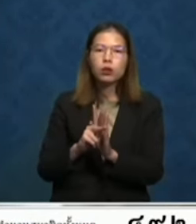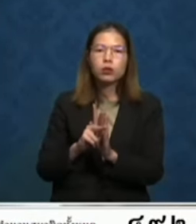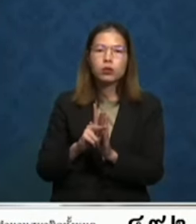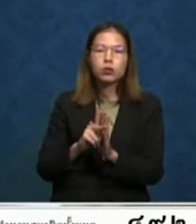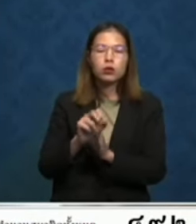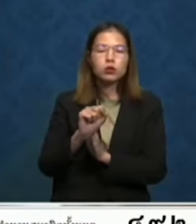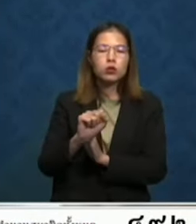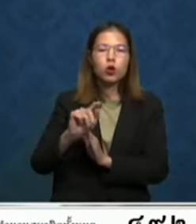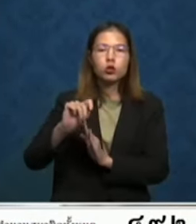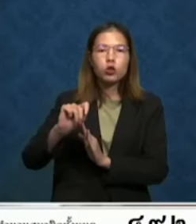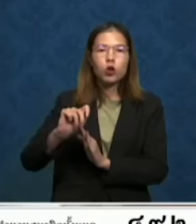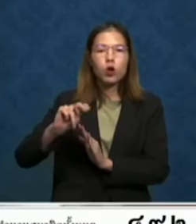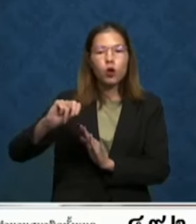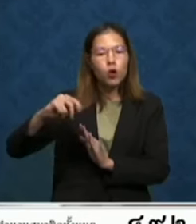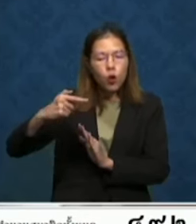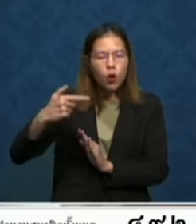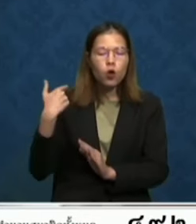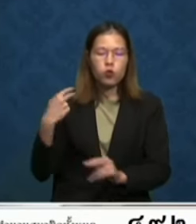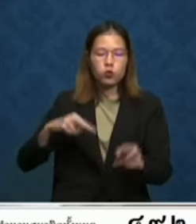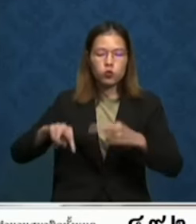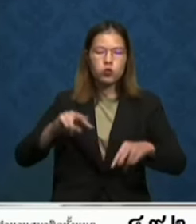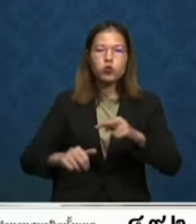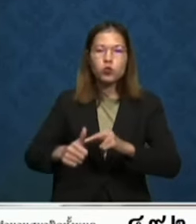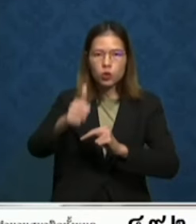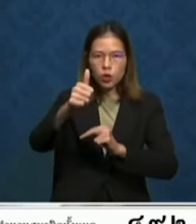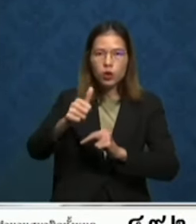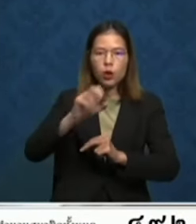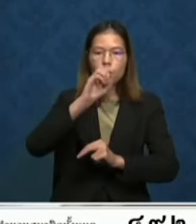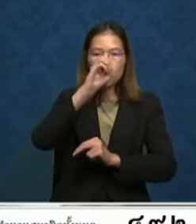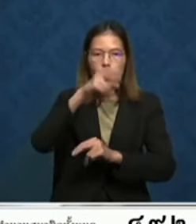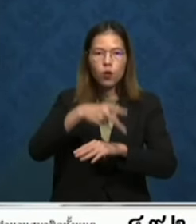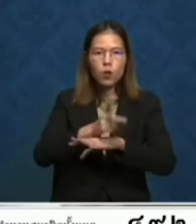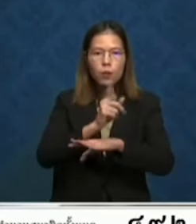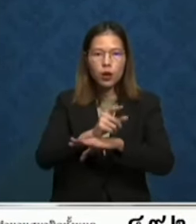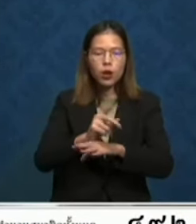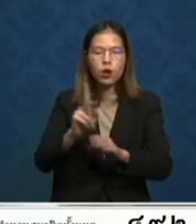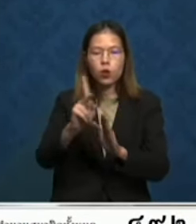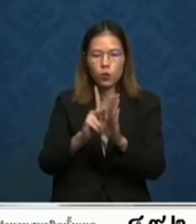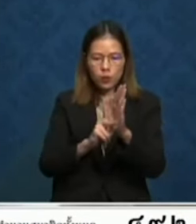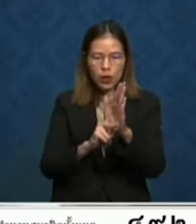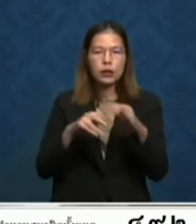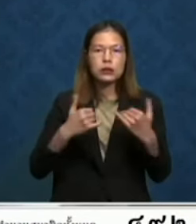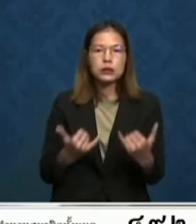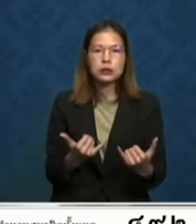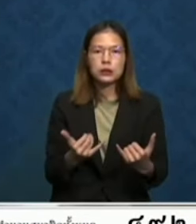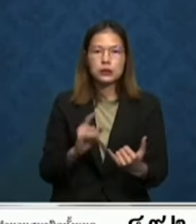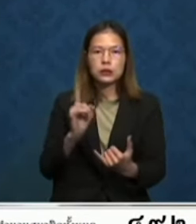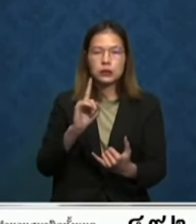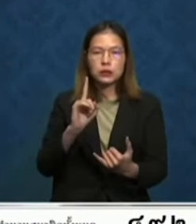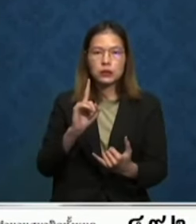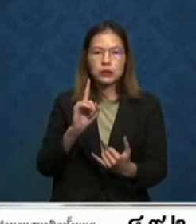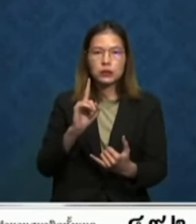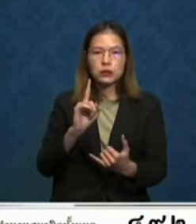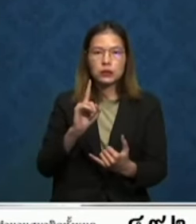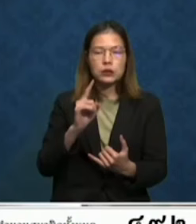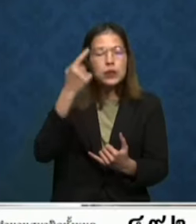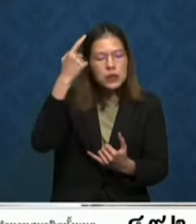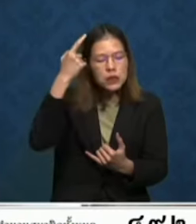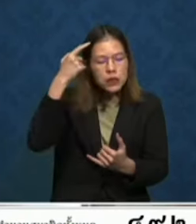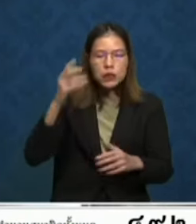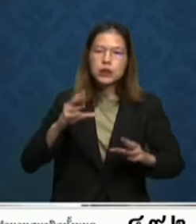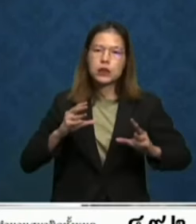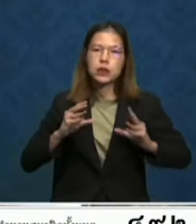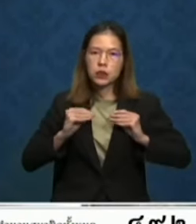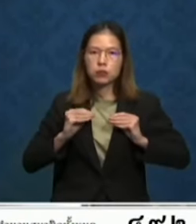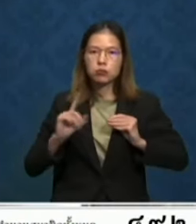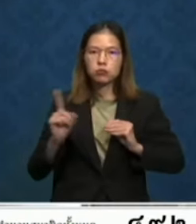วจสอบได้ปปช.ก็ตรวจสอบได้ฉะนั้นอยากจะเรียนท่านประธานครับว่ากฎหมายฉบับนี้โดยหลักการแล้วเราเห็นด้วยนะครับที่จะ